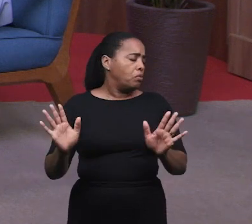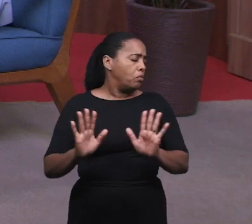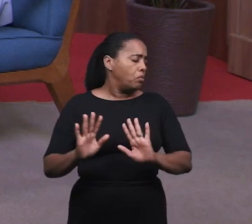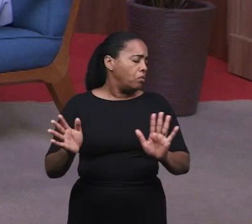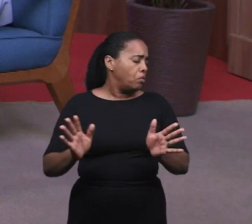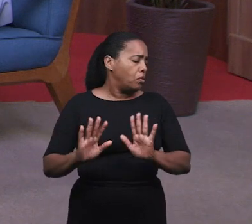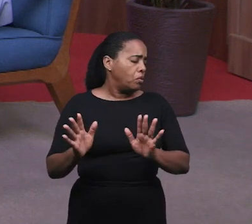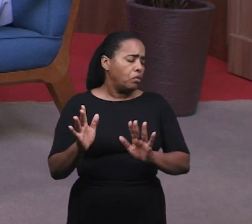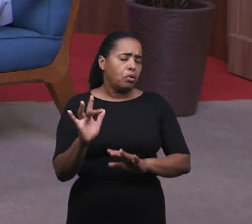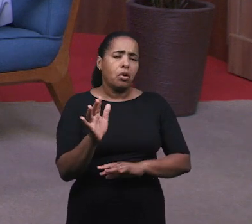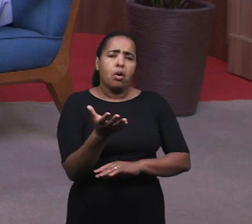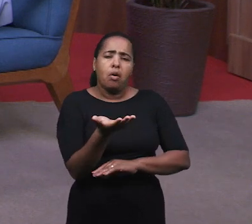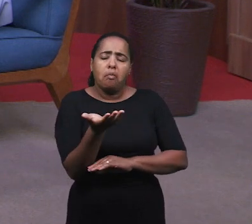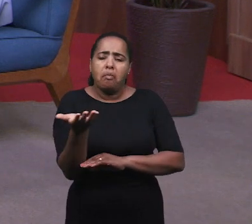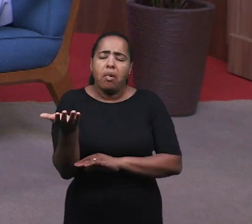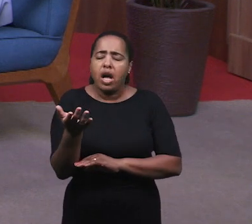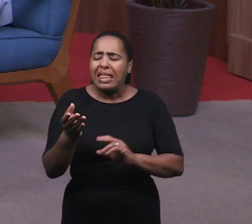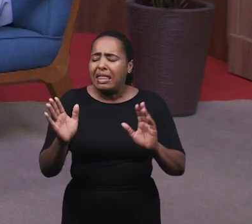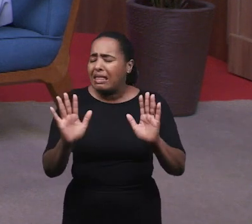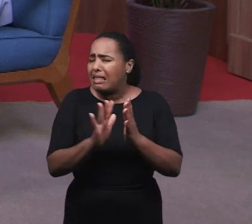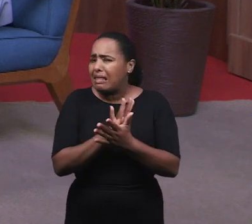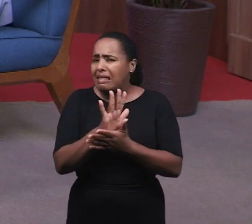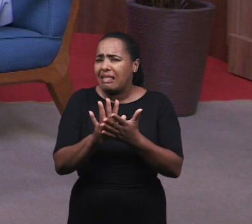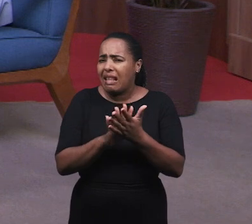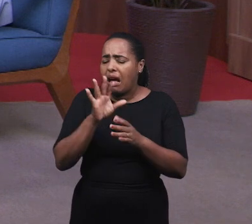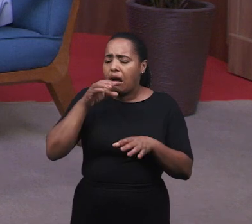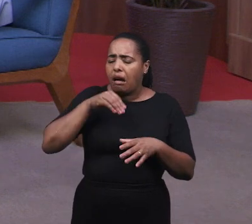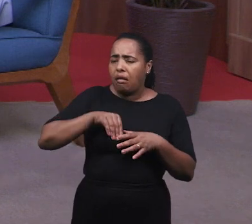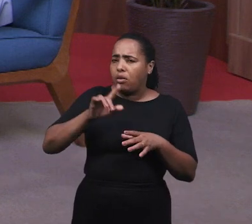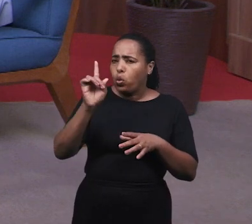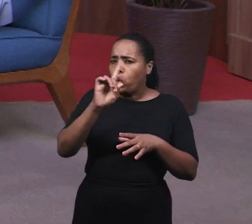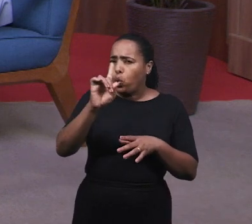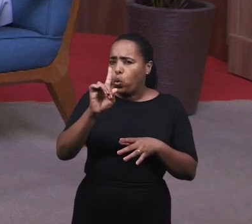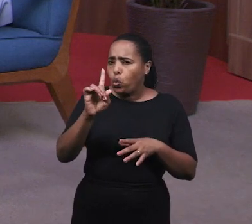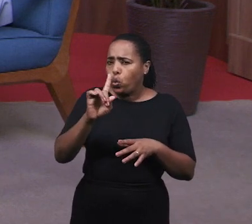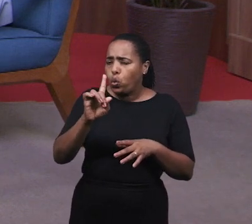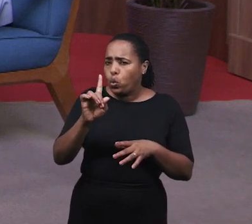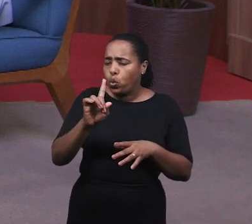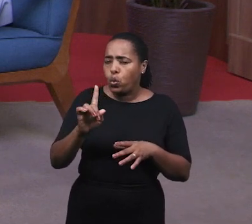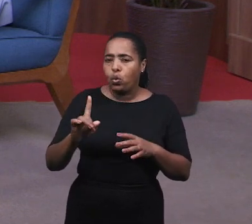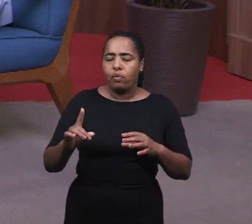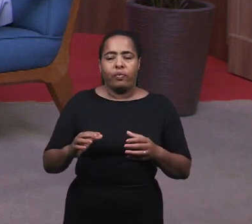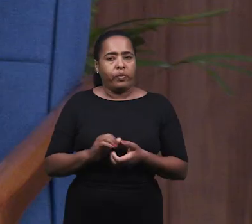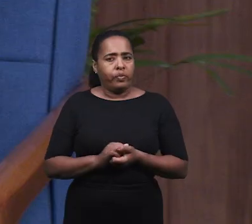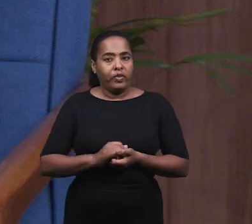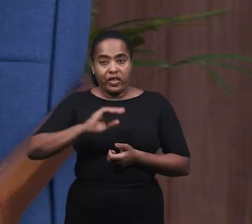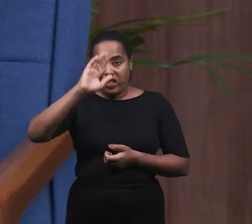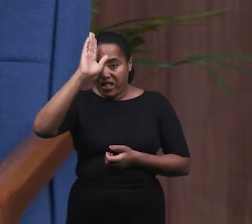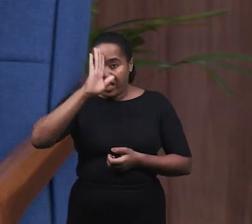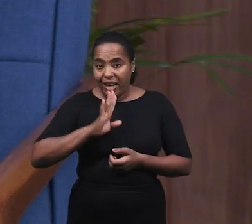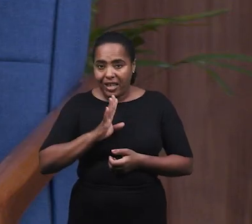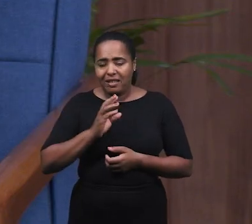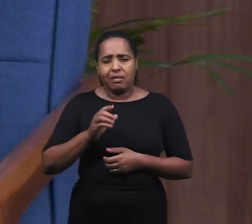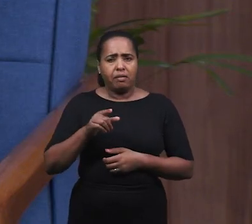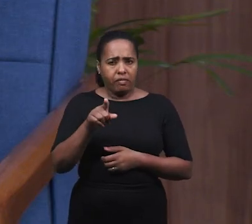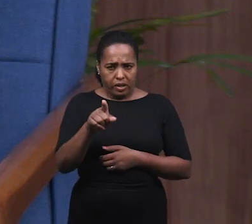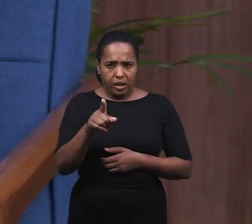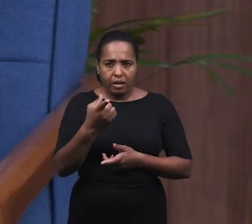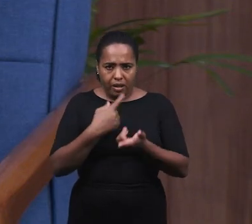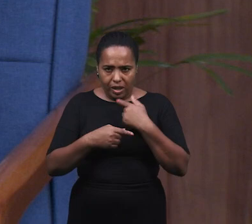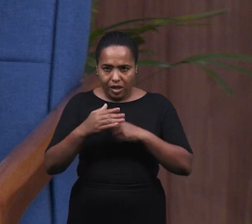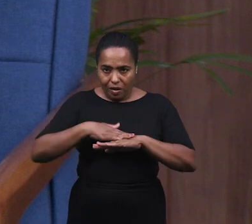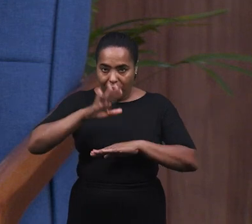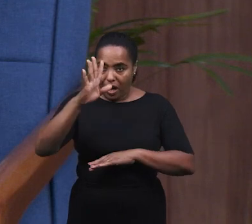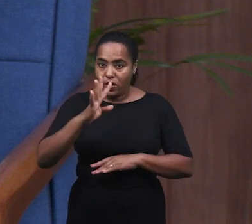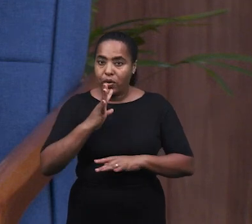vous demander aucune contribution financière, ni même une offrande. Tout est gratuit. Appelez toujours quand vous souhaitez. Et vous voulez